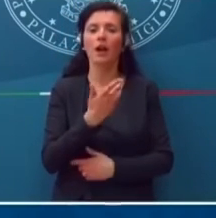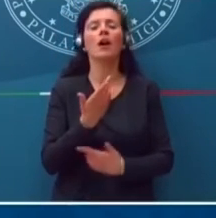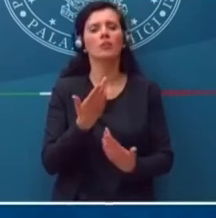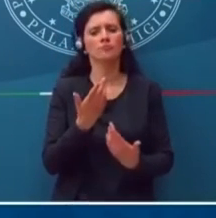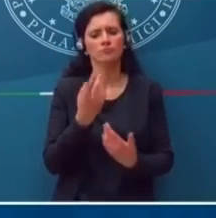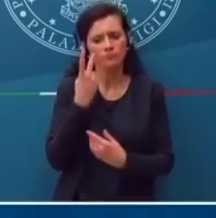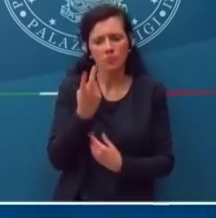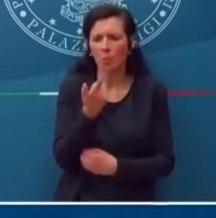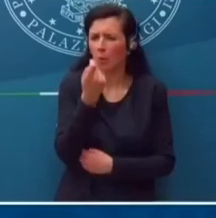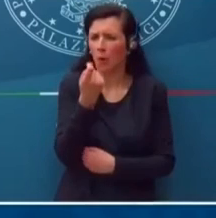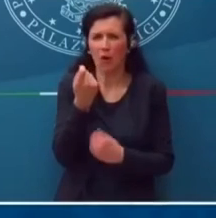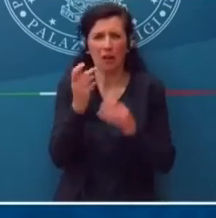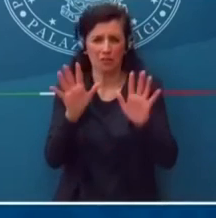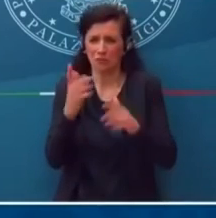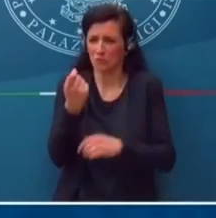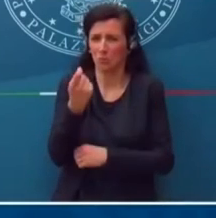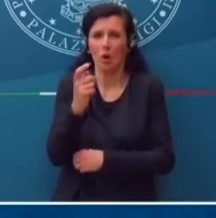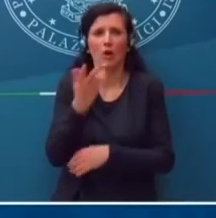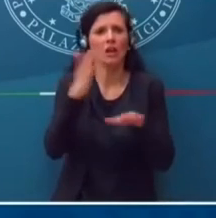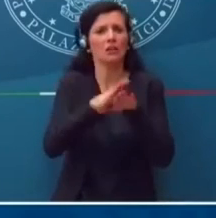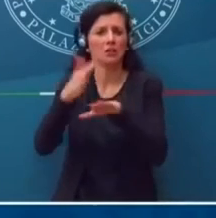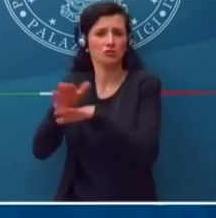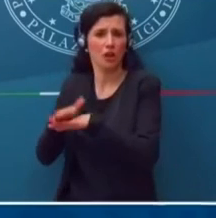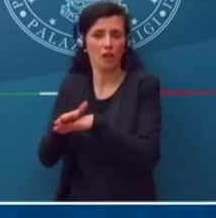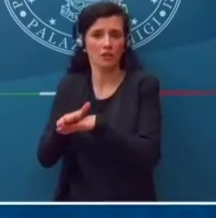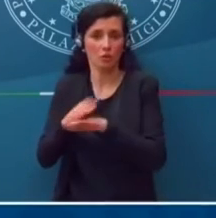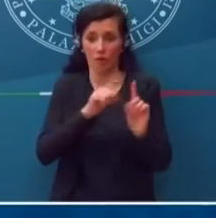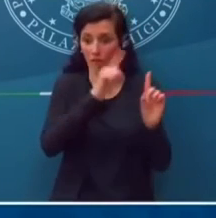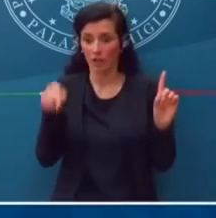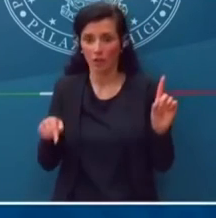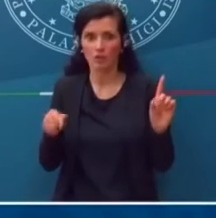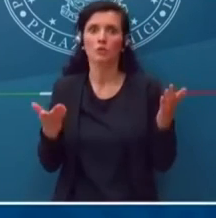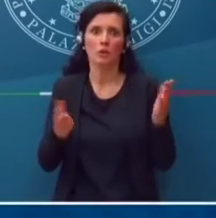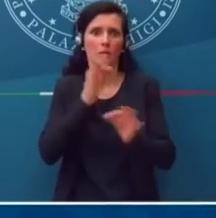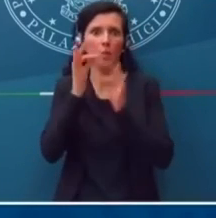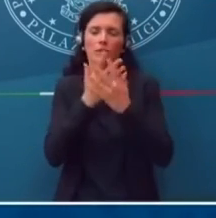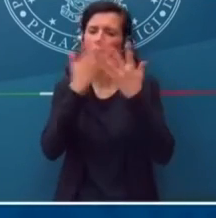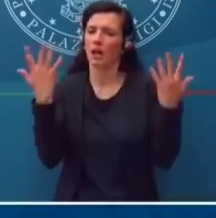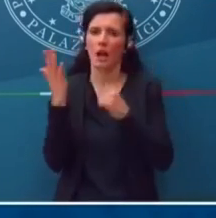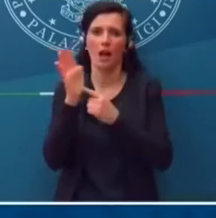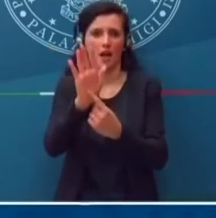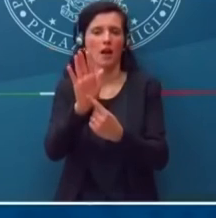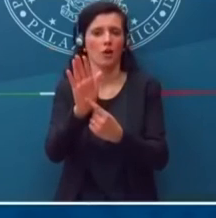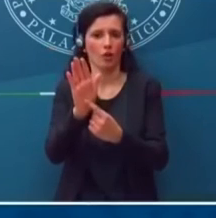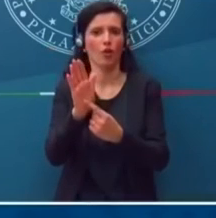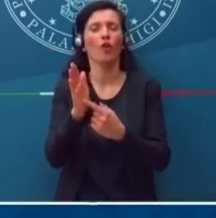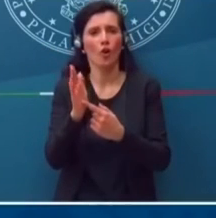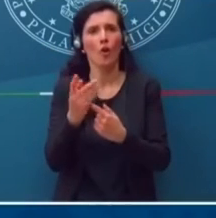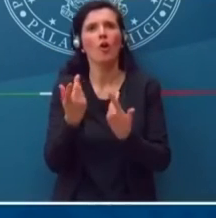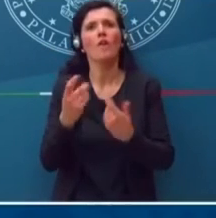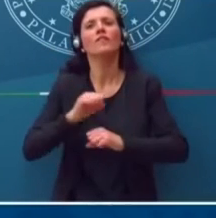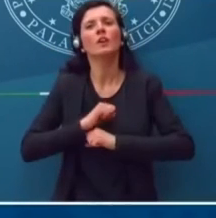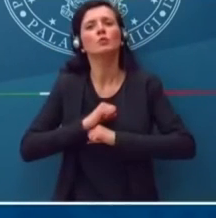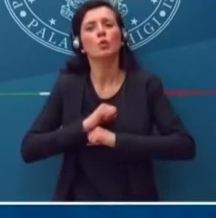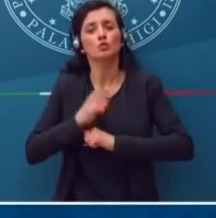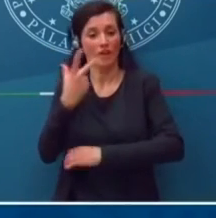poche decine. Questo credo che di per sé testimoni del perché bisogna avere fiducia